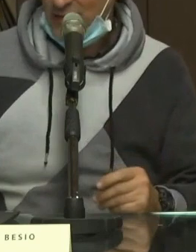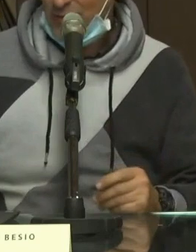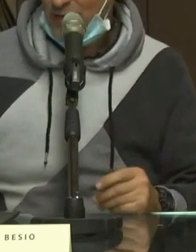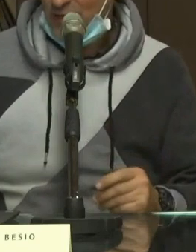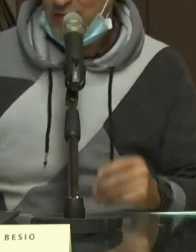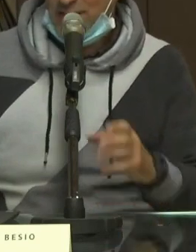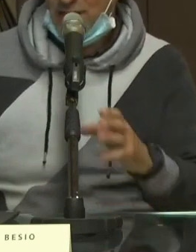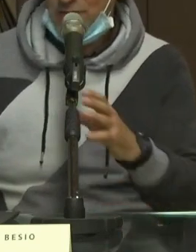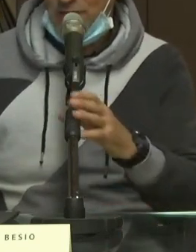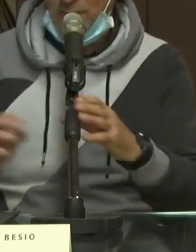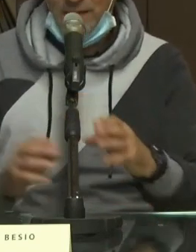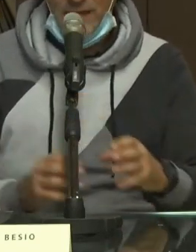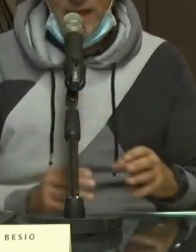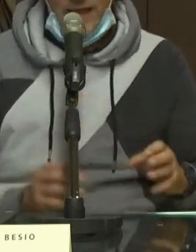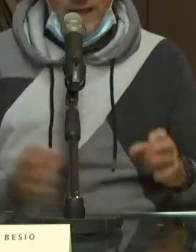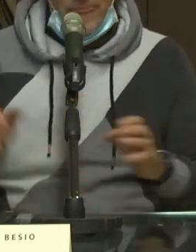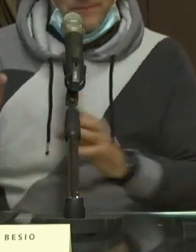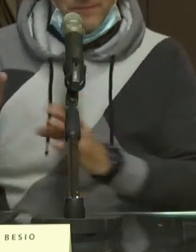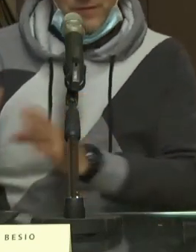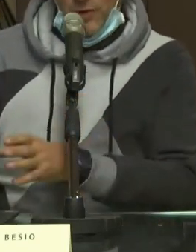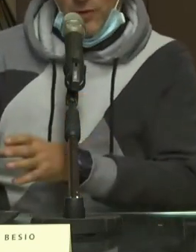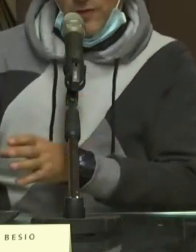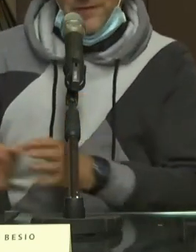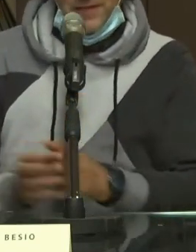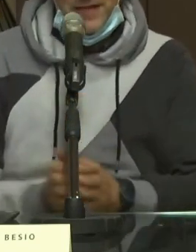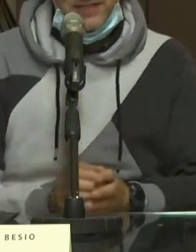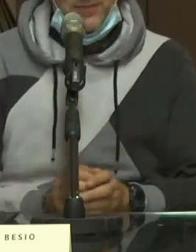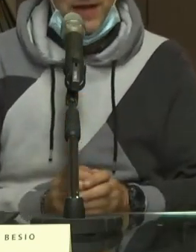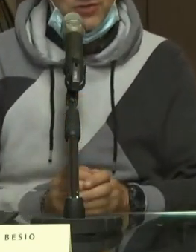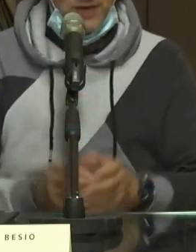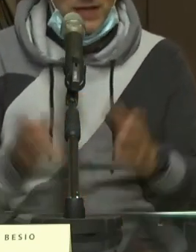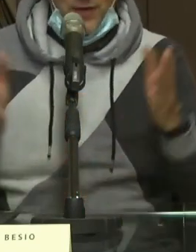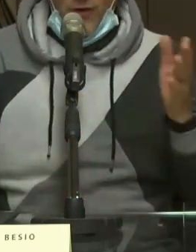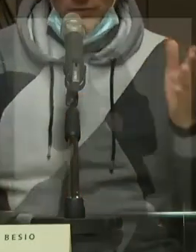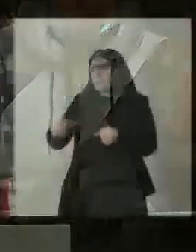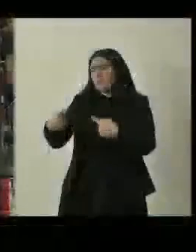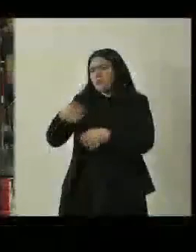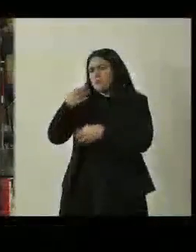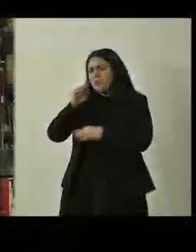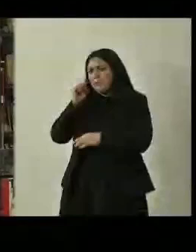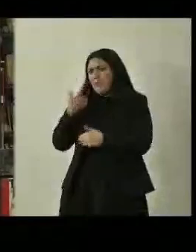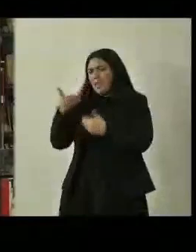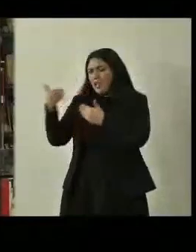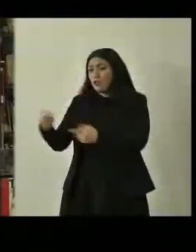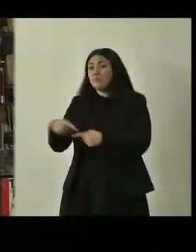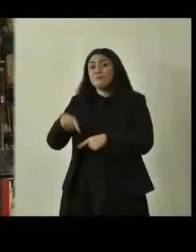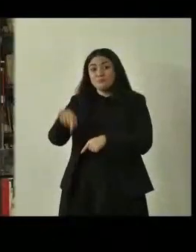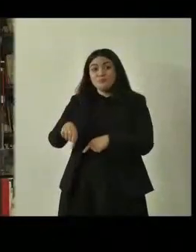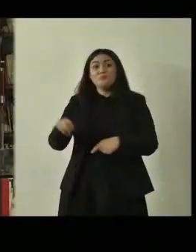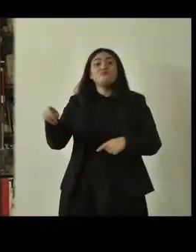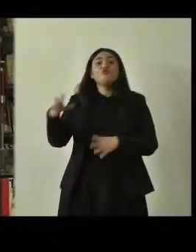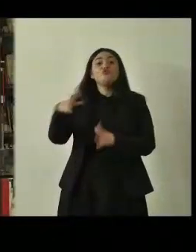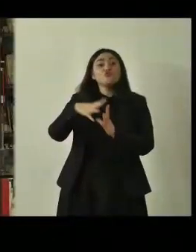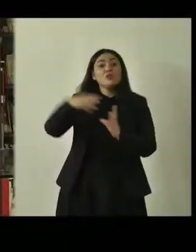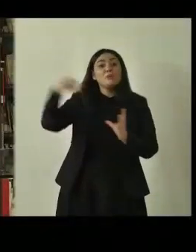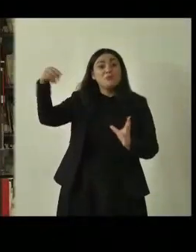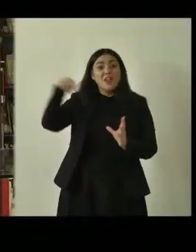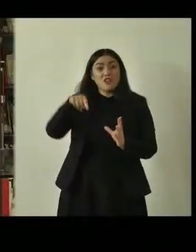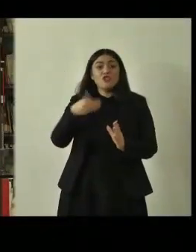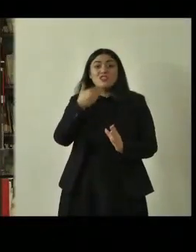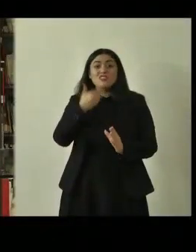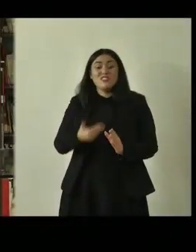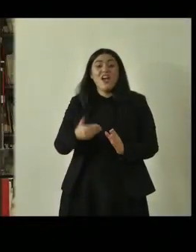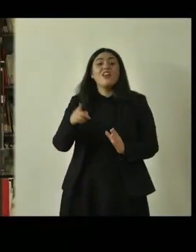altri relatori che tratteranno il tema volevo farvi vedere il cipresso ma è noto il cipresso di verrucchio di san francesco l'albero più